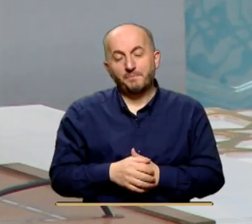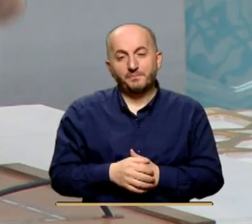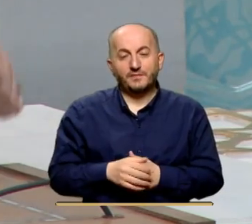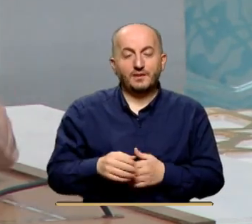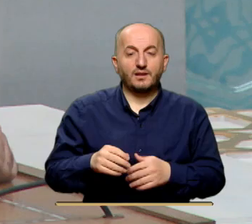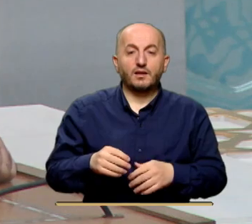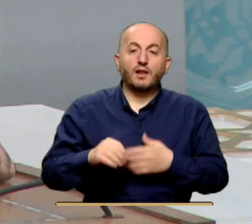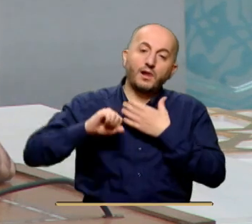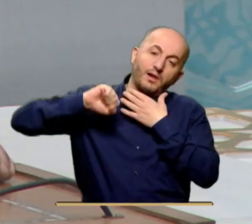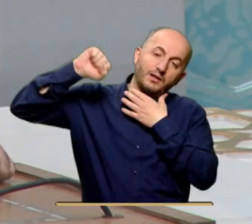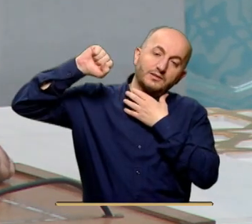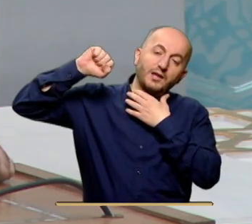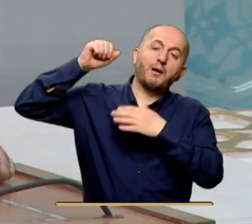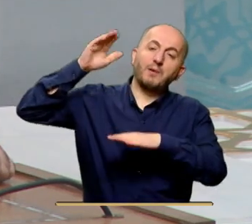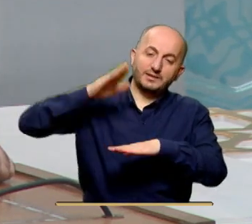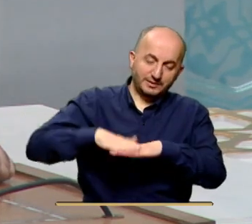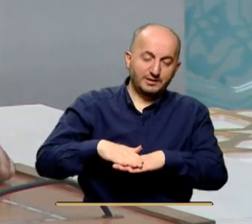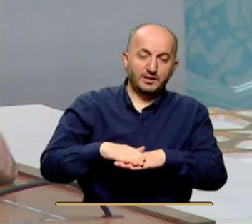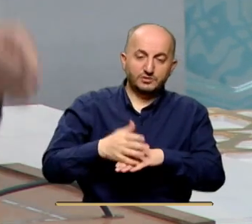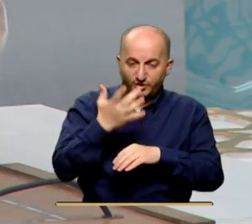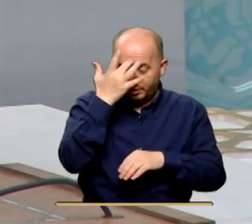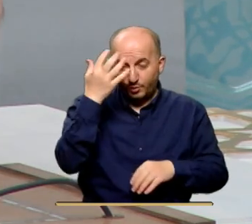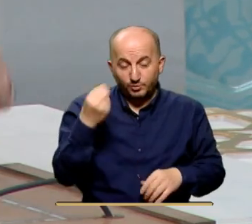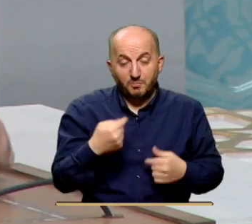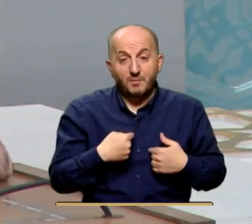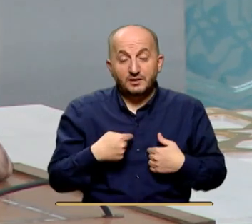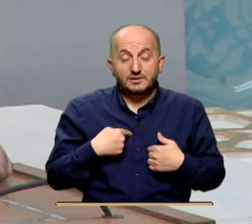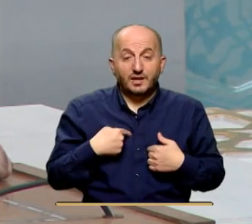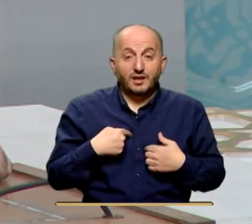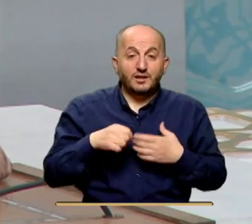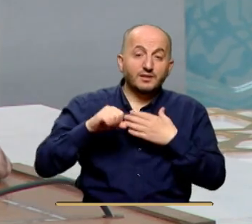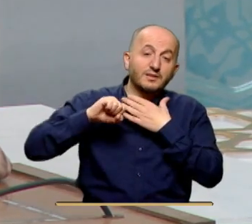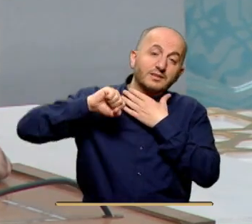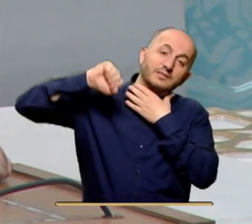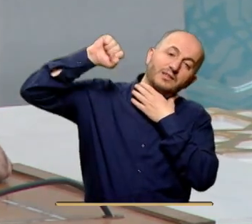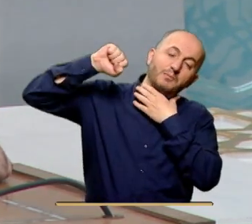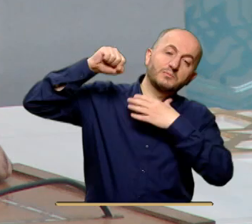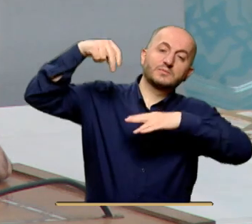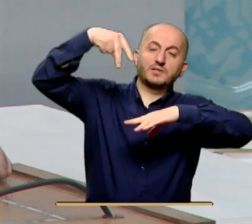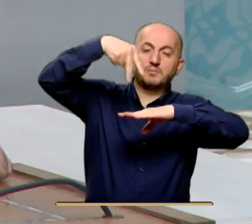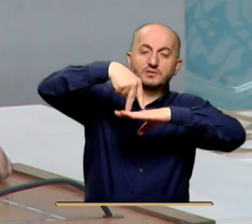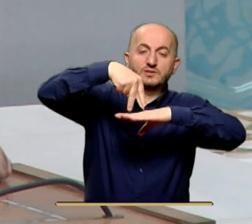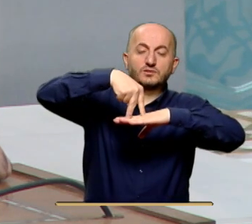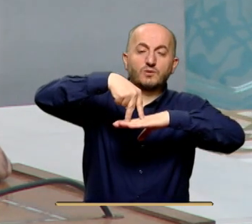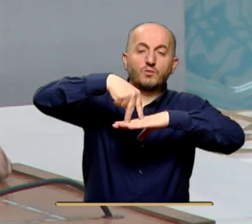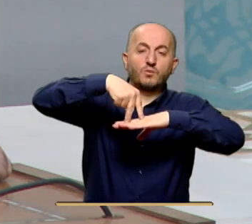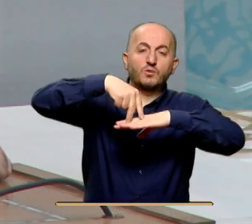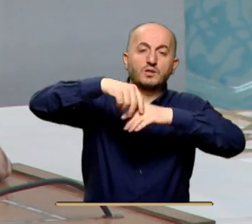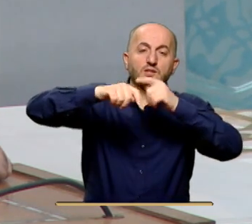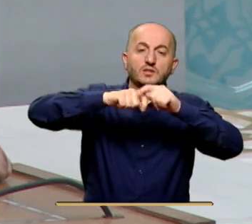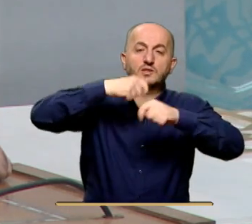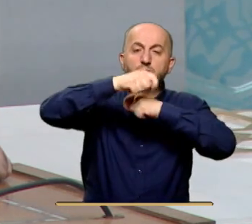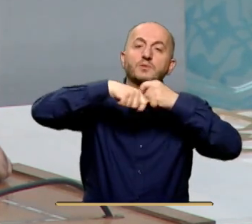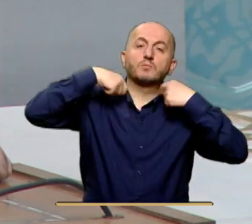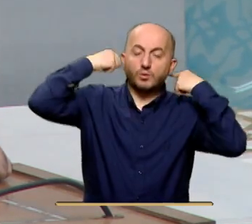idam sehpasında şehit ettiler. Beni de idam sehpasına çıkardılar. Boğazıma urganı